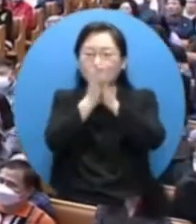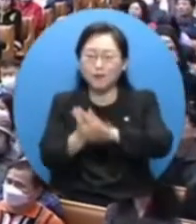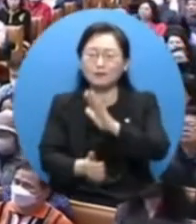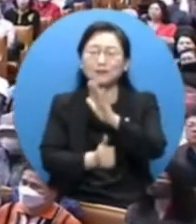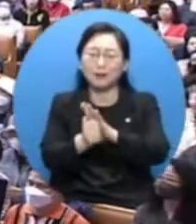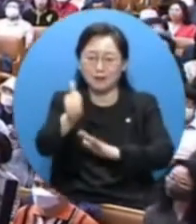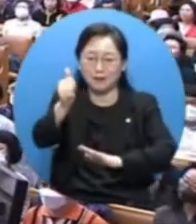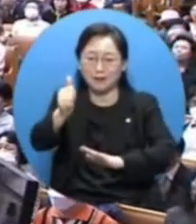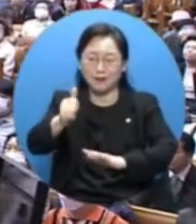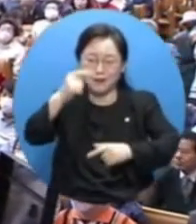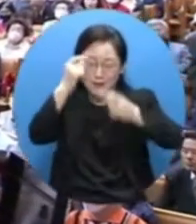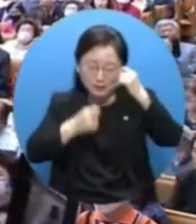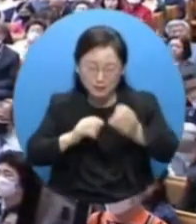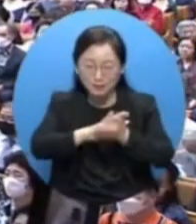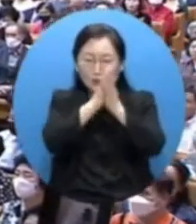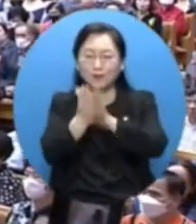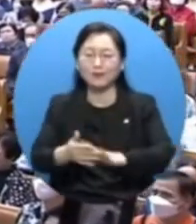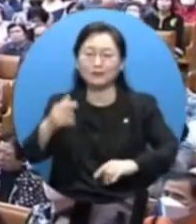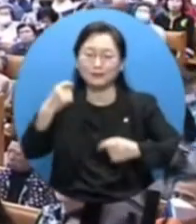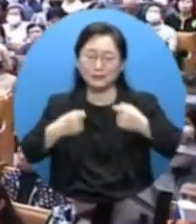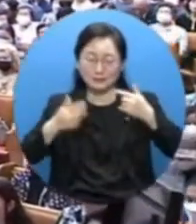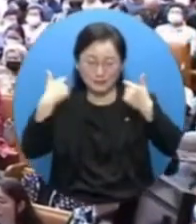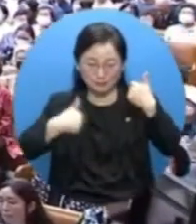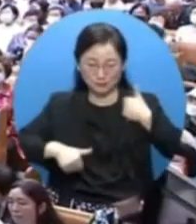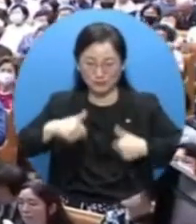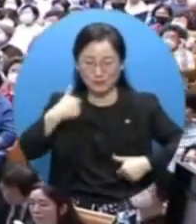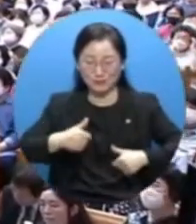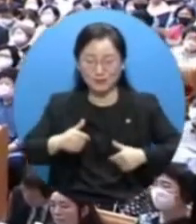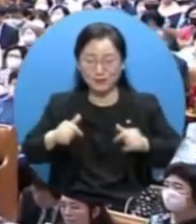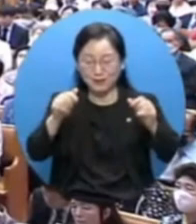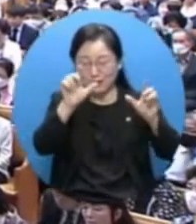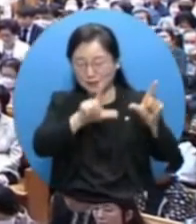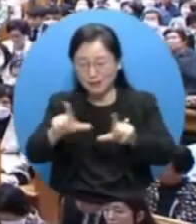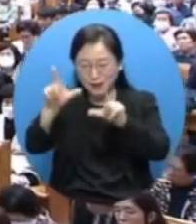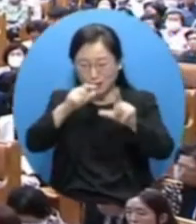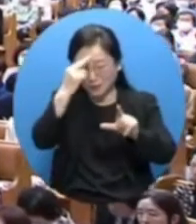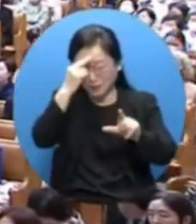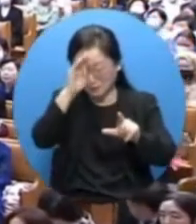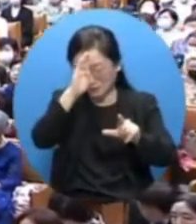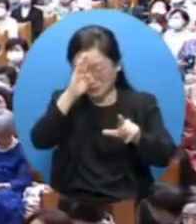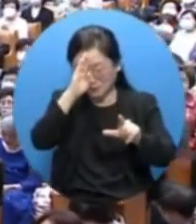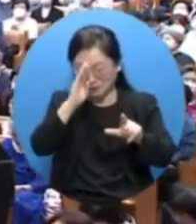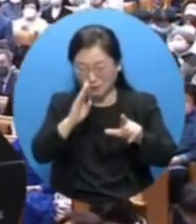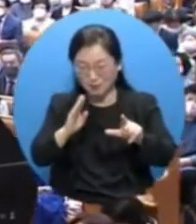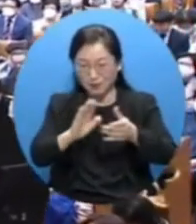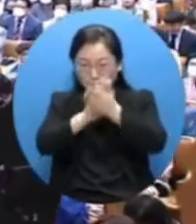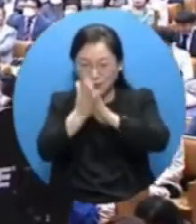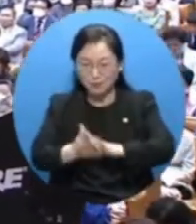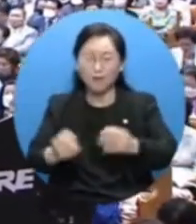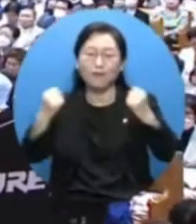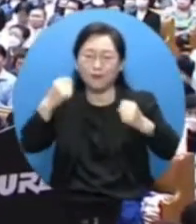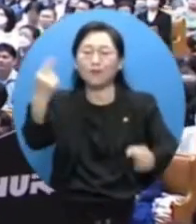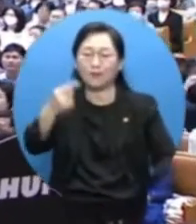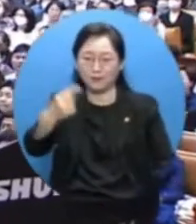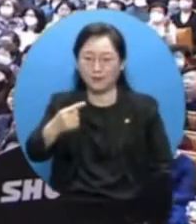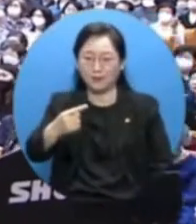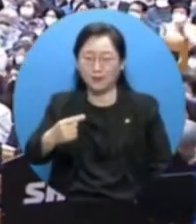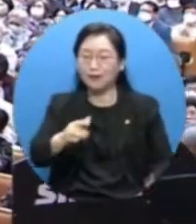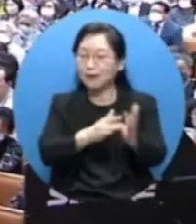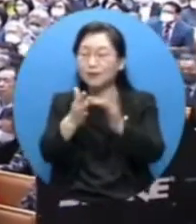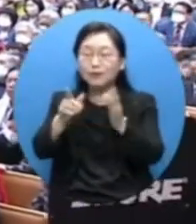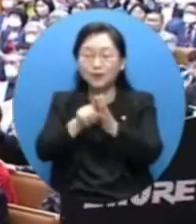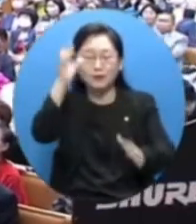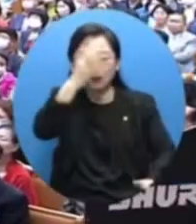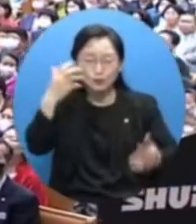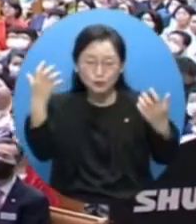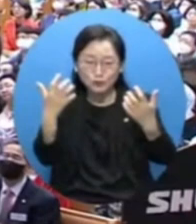되고 슬픔이 변화의 기쁨이 되고 우리의 삶의 질병이 변화의 건강으로 임하는 축복이 임하게 되는 것입니다. 예수 믿고 성령 충만